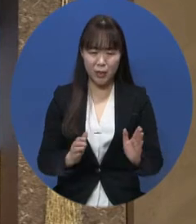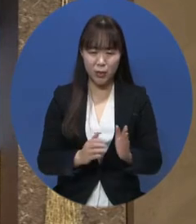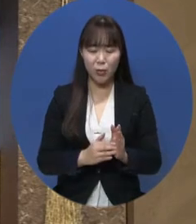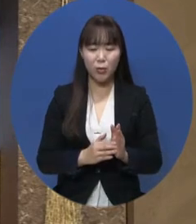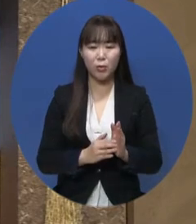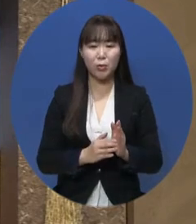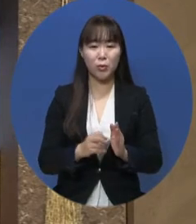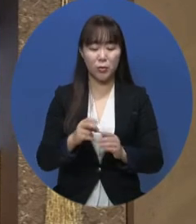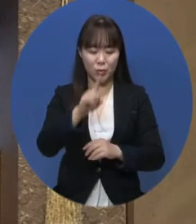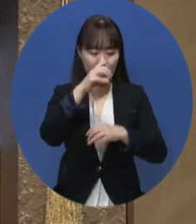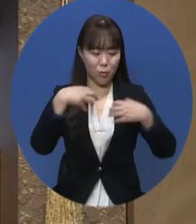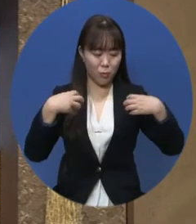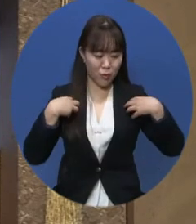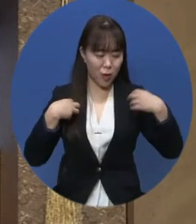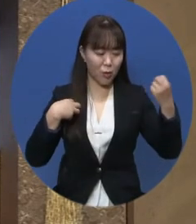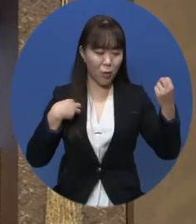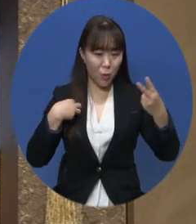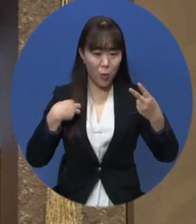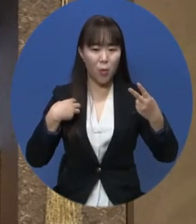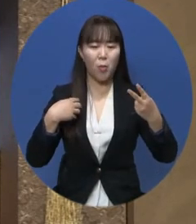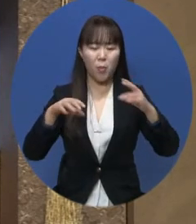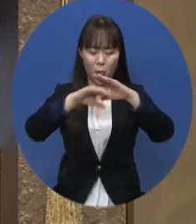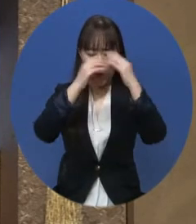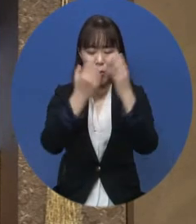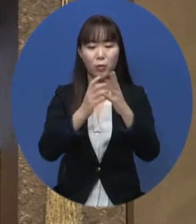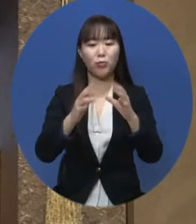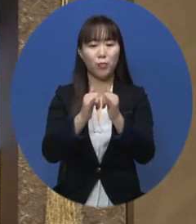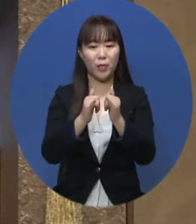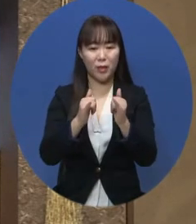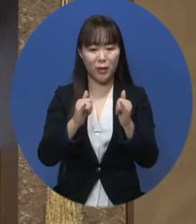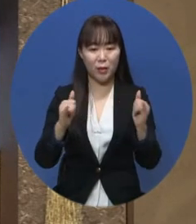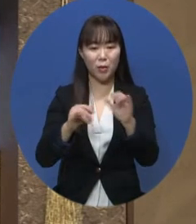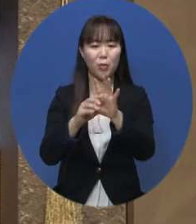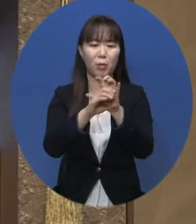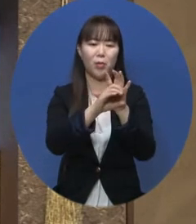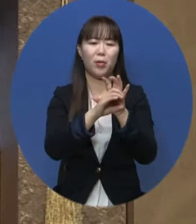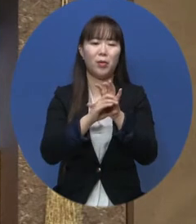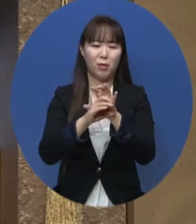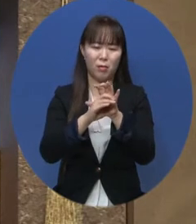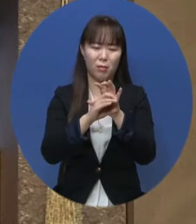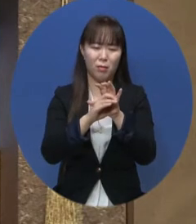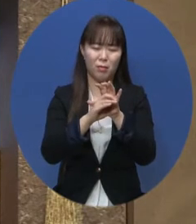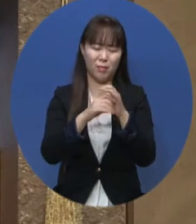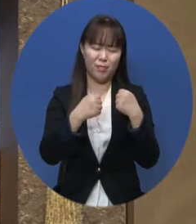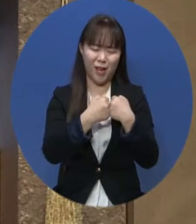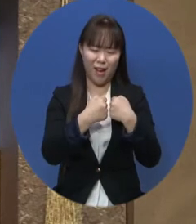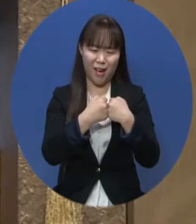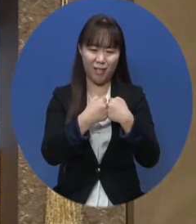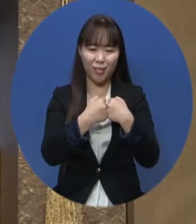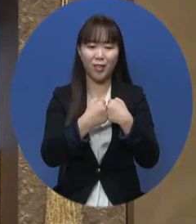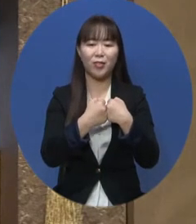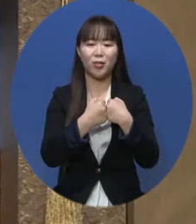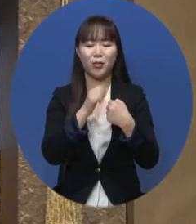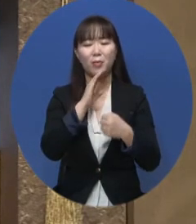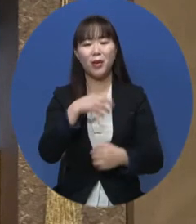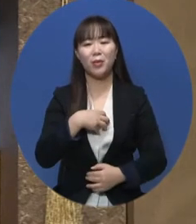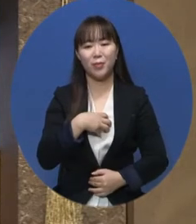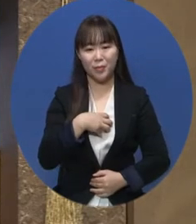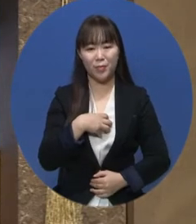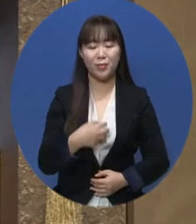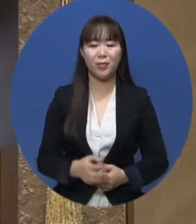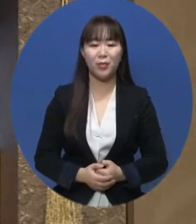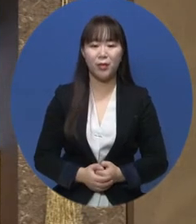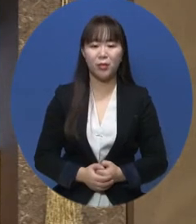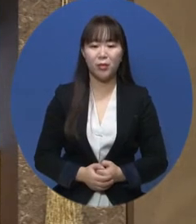시간까지도 우리 정부와 우리 온 국민이 코로나로 다투고 있어서 참